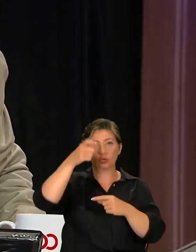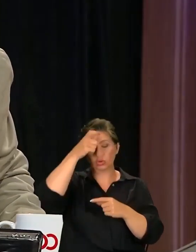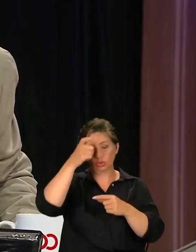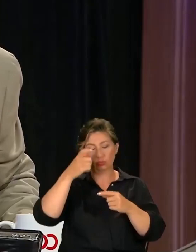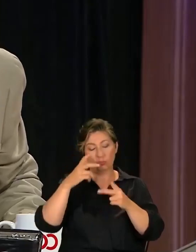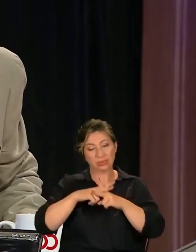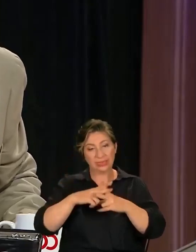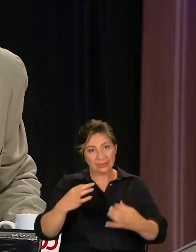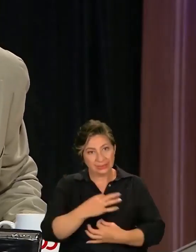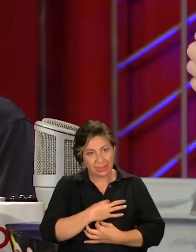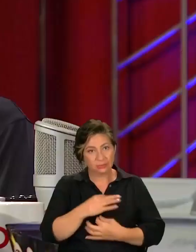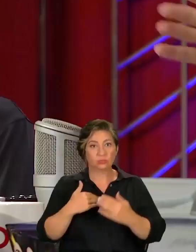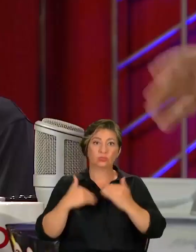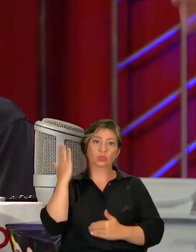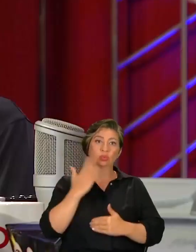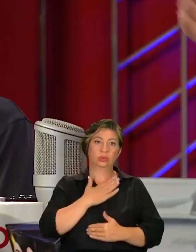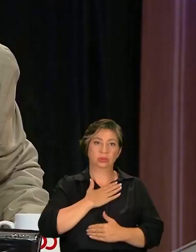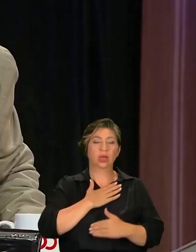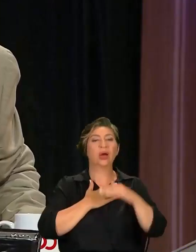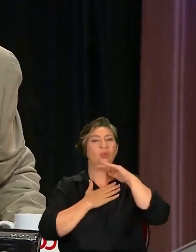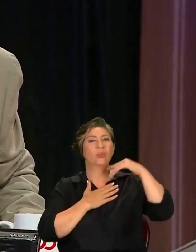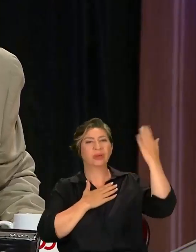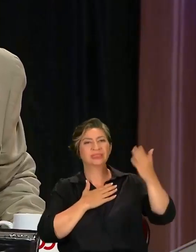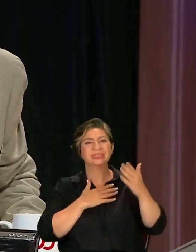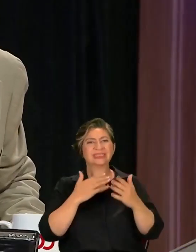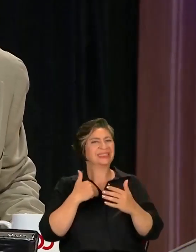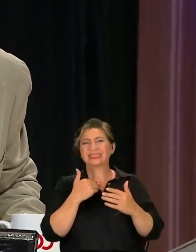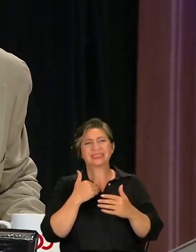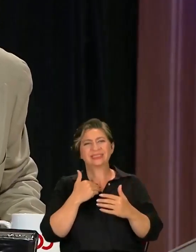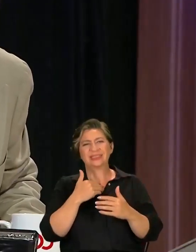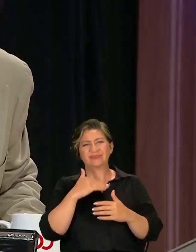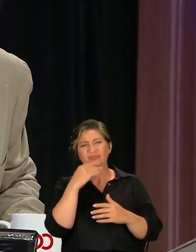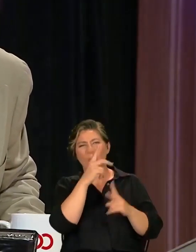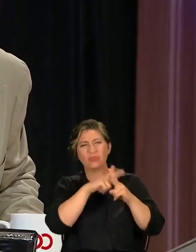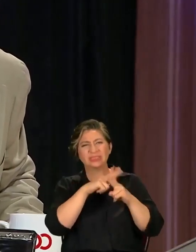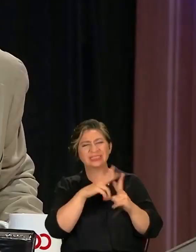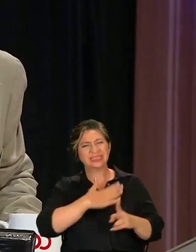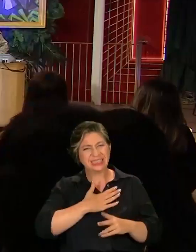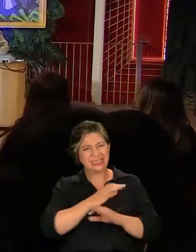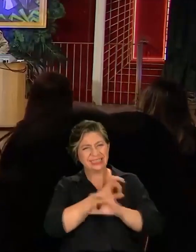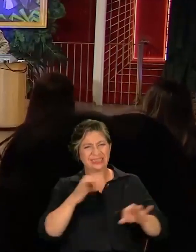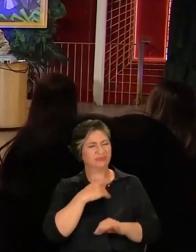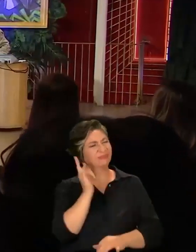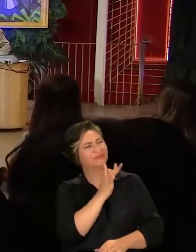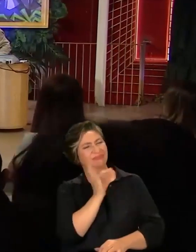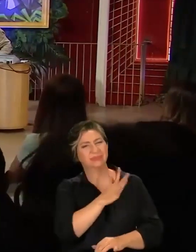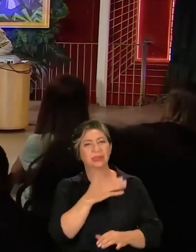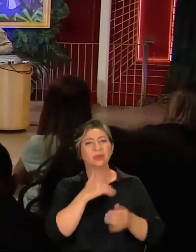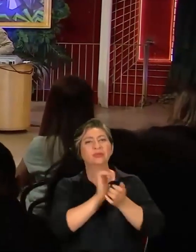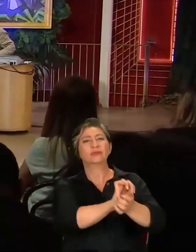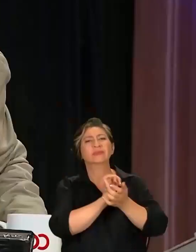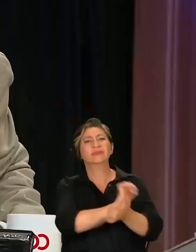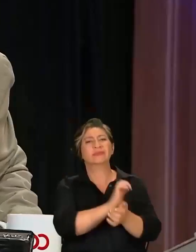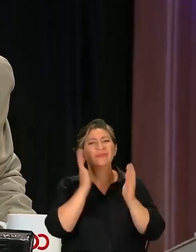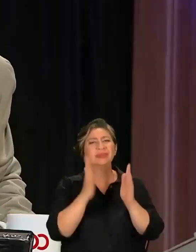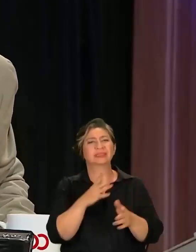polislere çok saygılıyımdır her zaman için. Yabancı ülkelerdeki polislere çok saygısızımdır. Bunu da anlatıp duruyorum şu an. Yani tutuklanırım durup